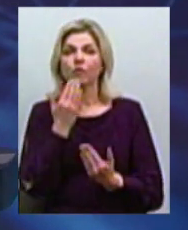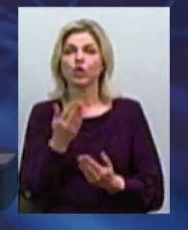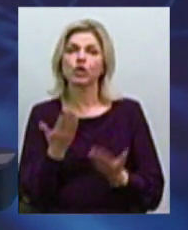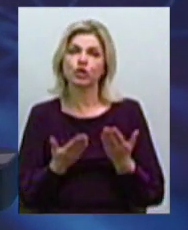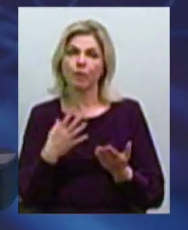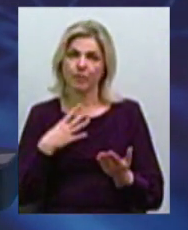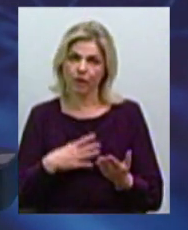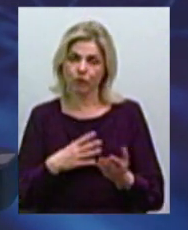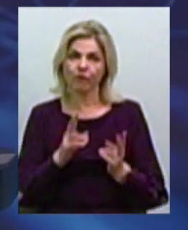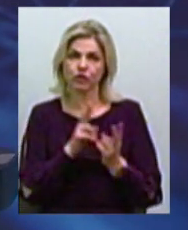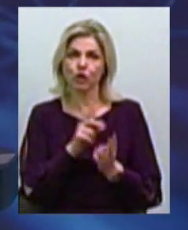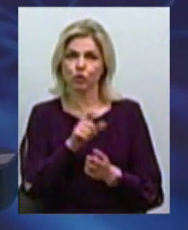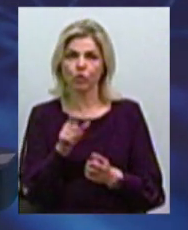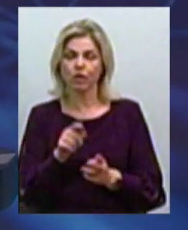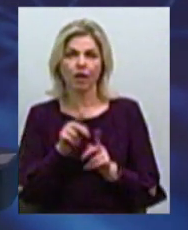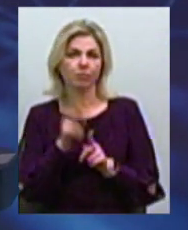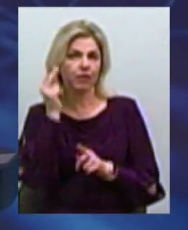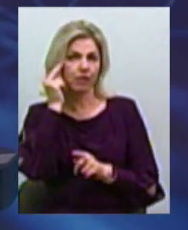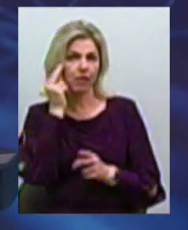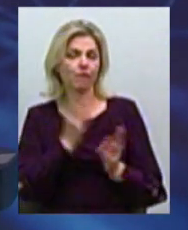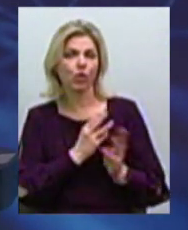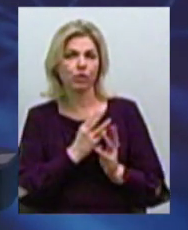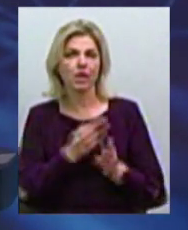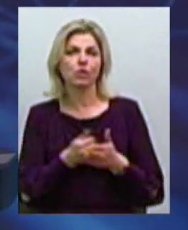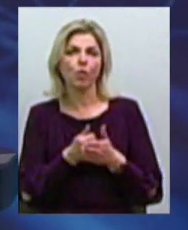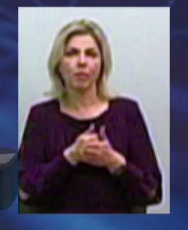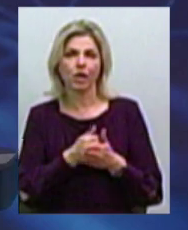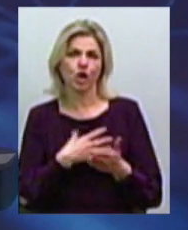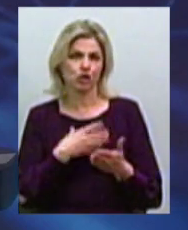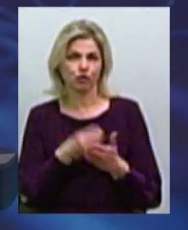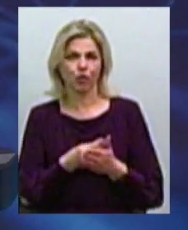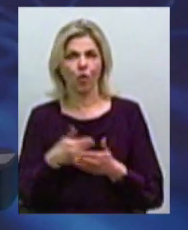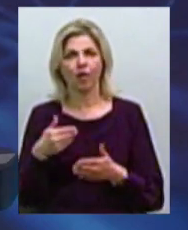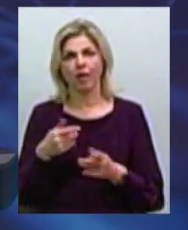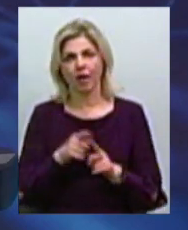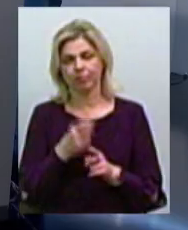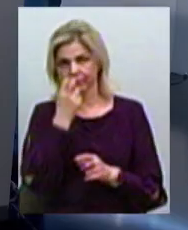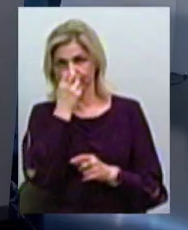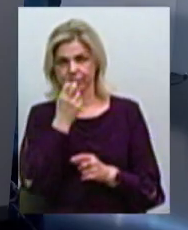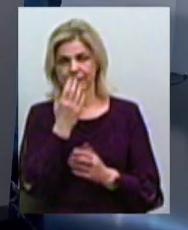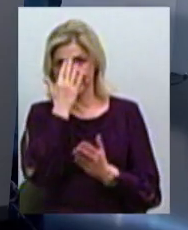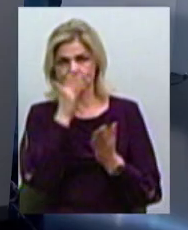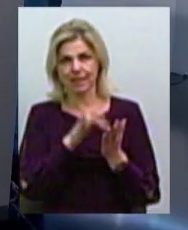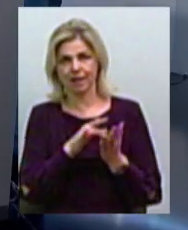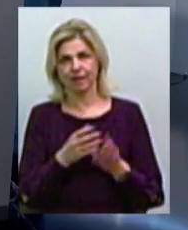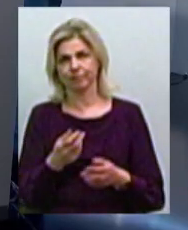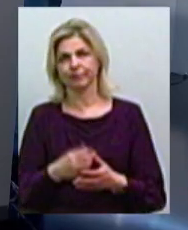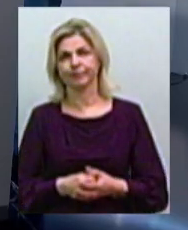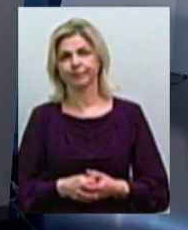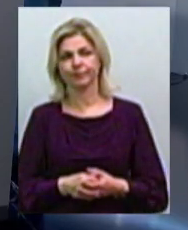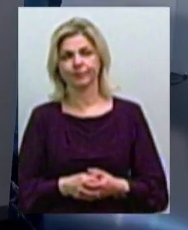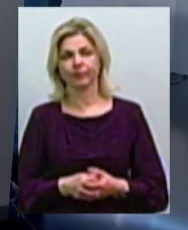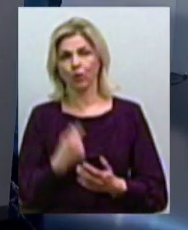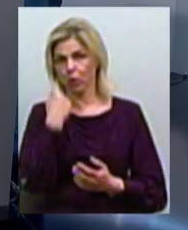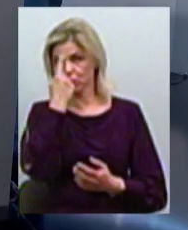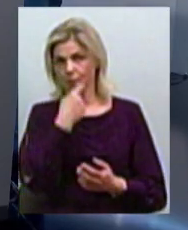які, прикриваючись волонтерством, прагнули домогтись власних корисливих цілей? Ну, особисто